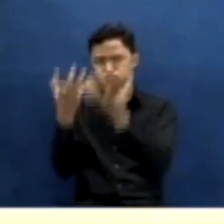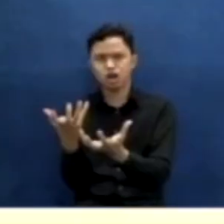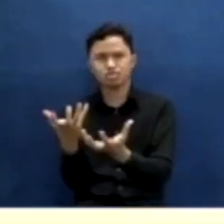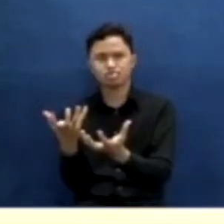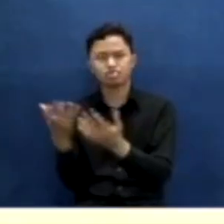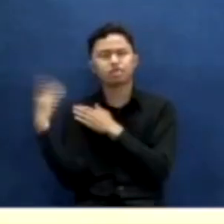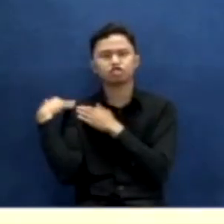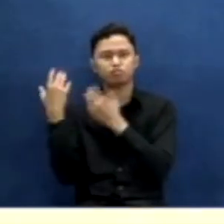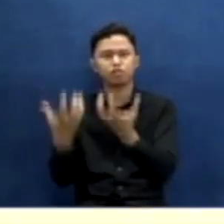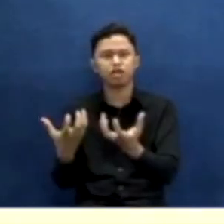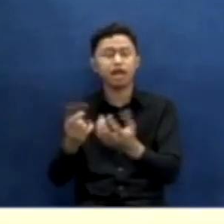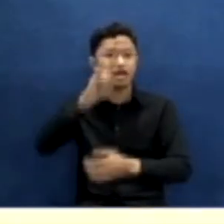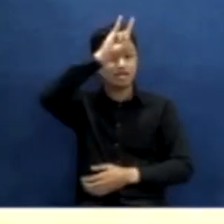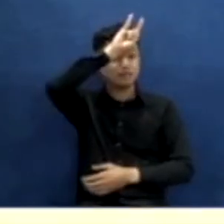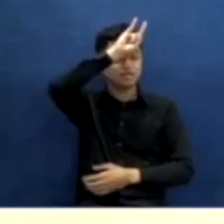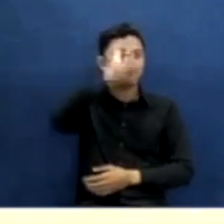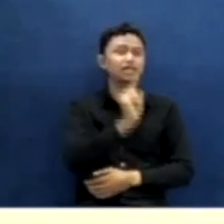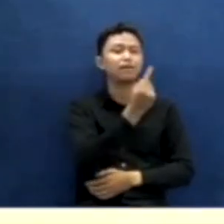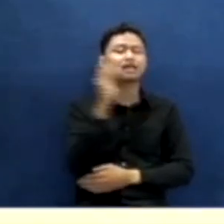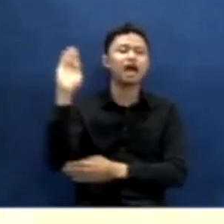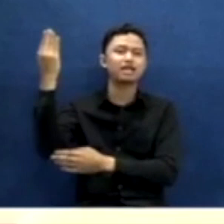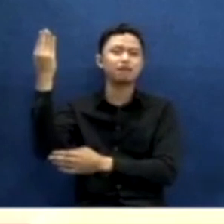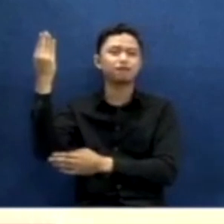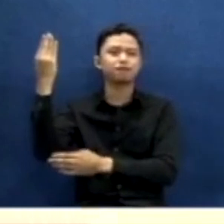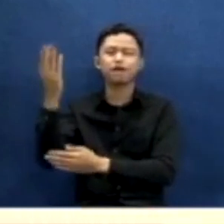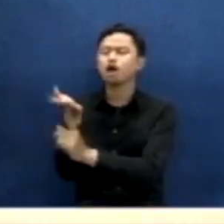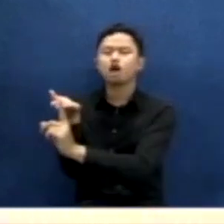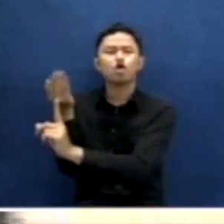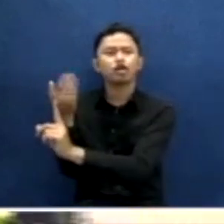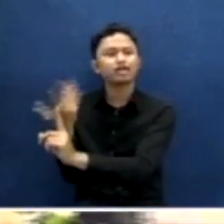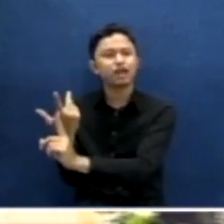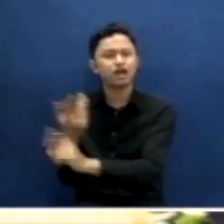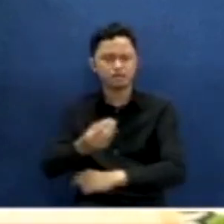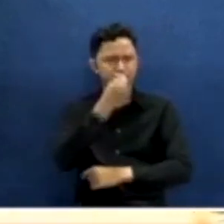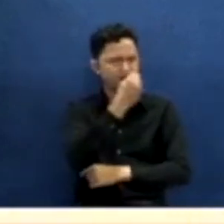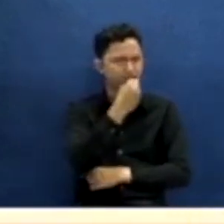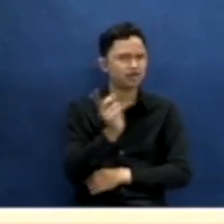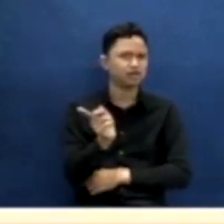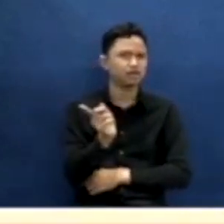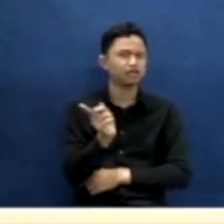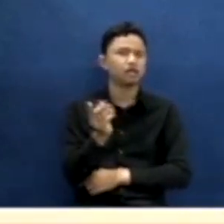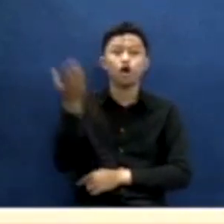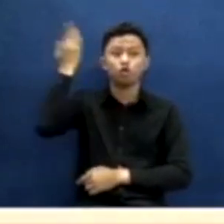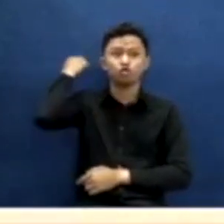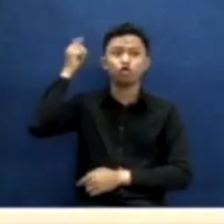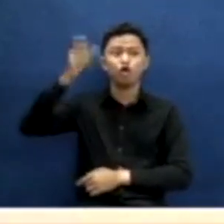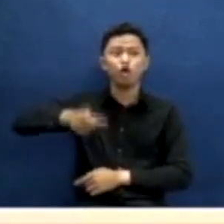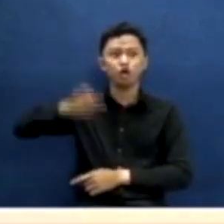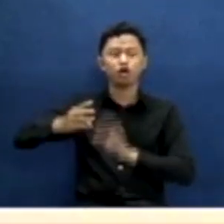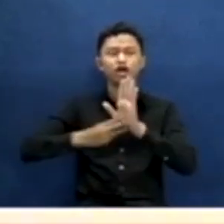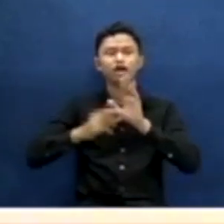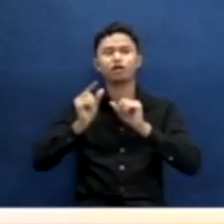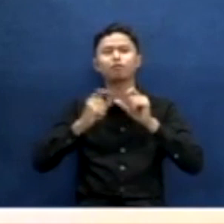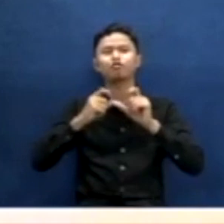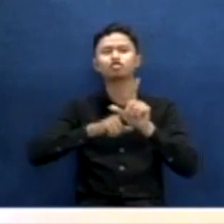Itulahmengapaiblispertamakalimerampas makanandariAdam.Sebenarnya,maaf,bahkanketika kaumpoliteisingin